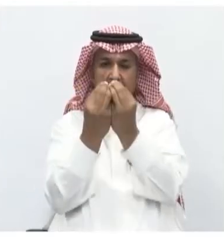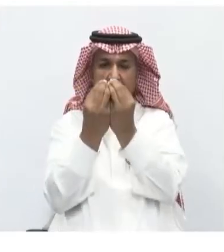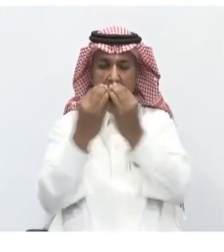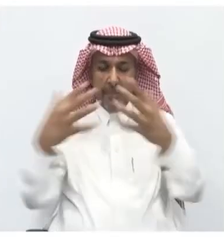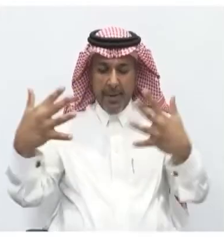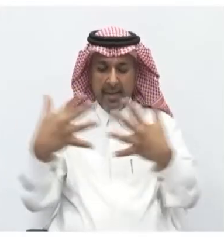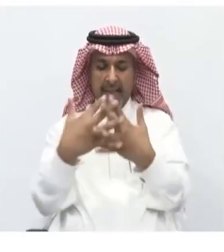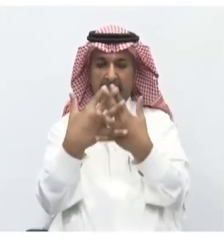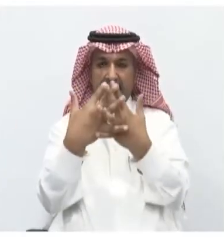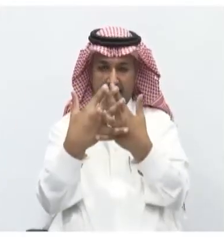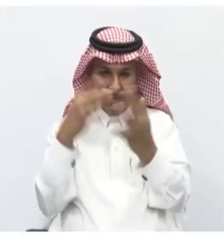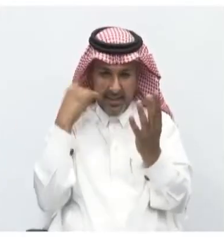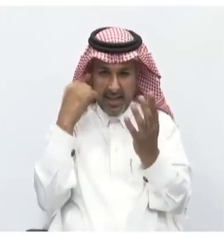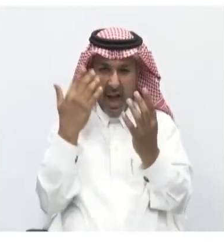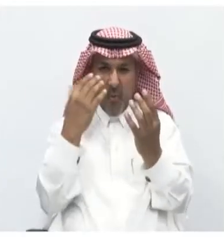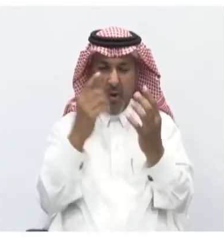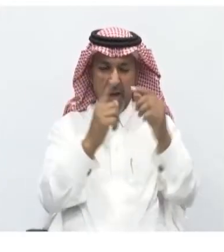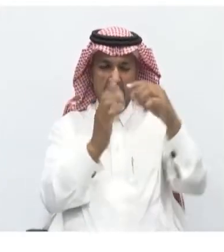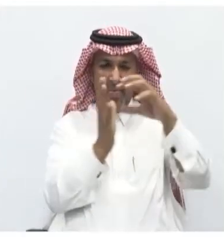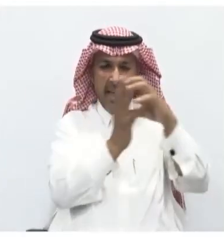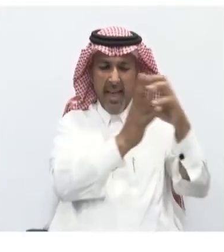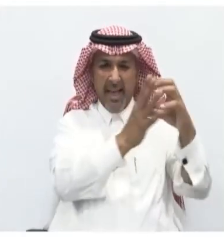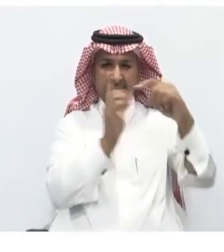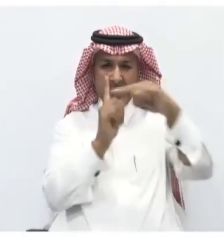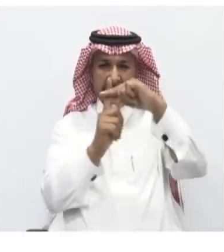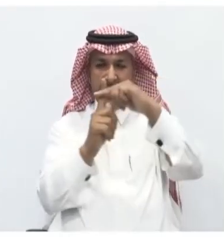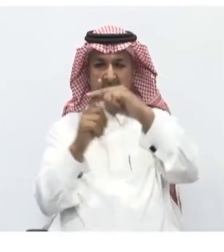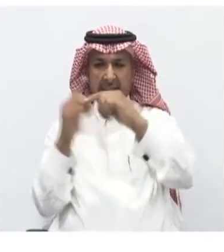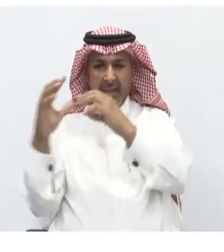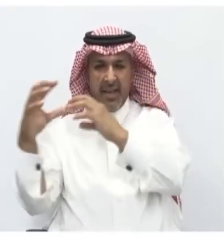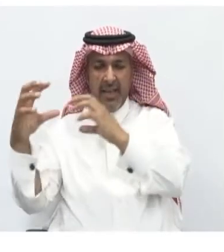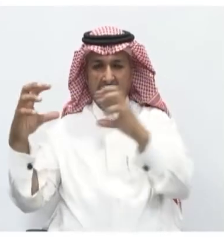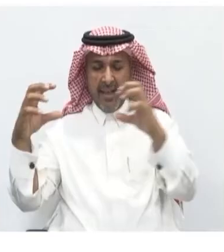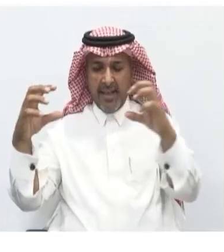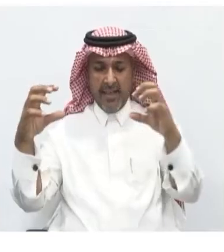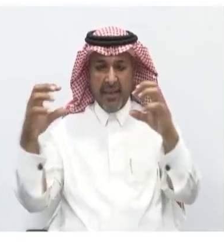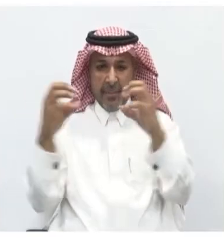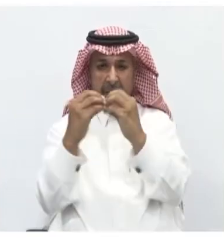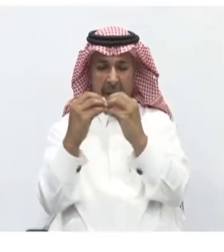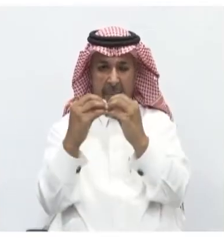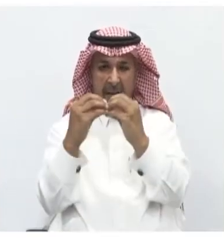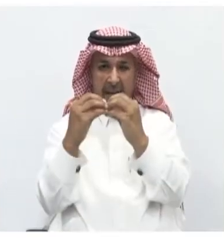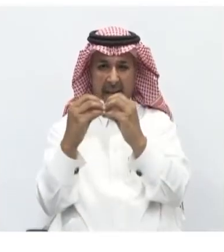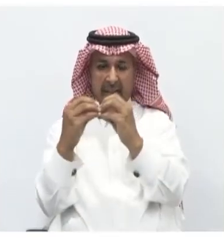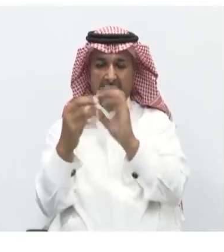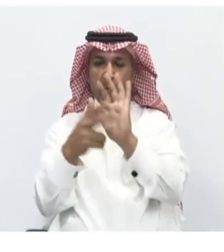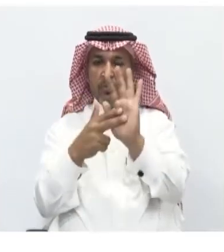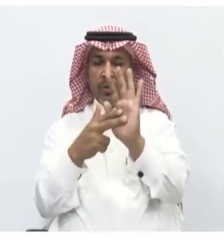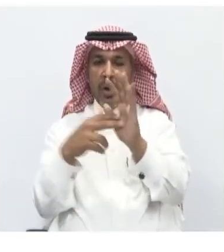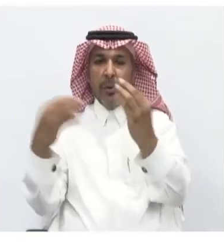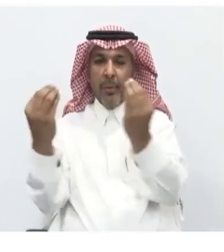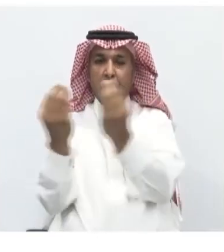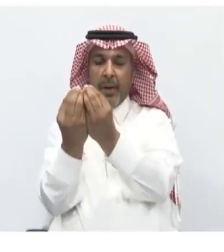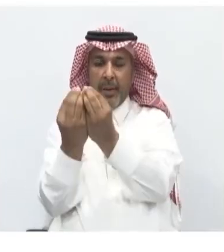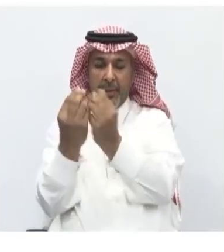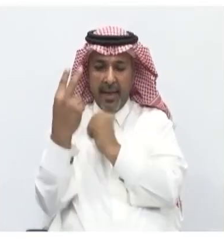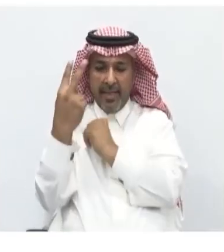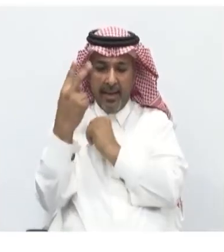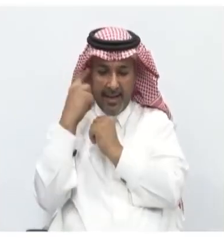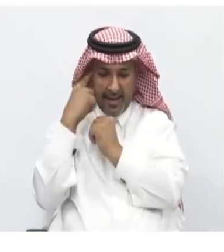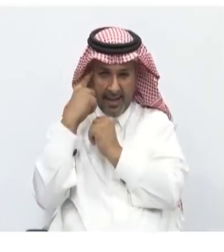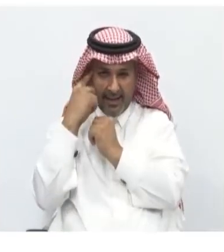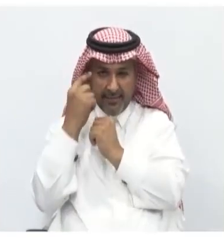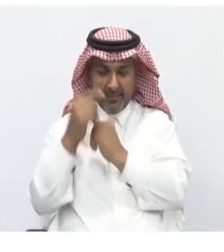كيميائيه من اكسيد الحديد الثلاثي بطريقه اخرى نستطيع القول بما ان المعامل في